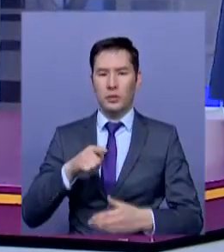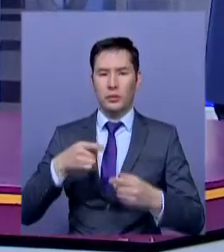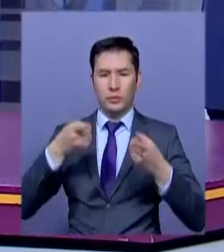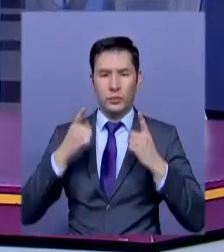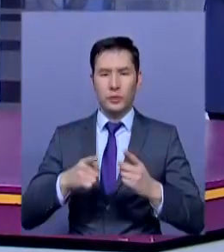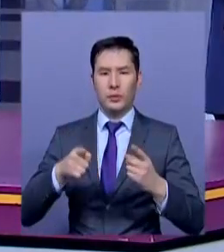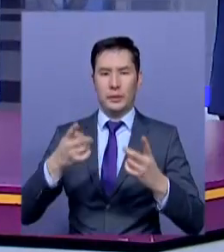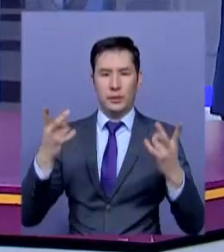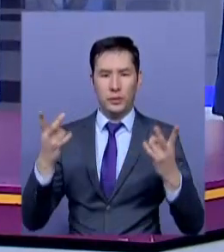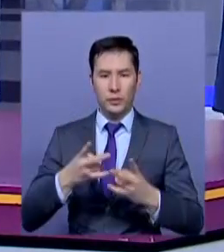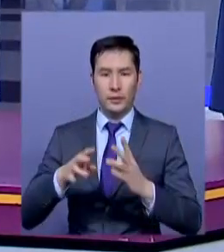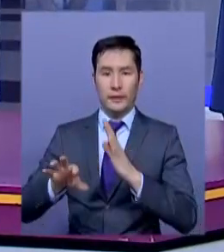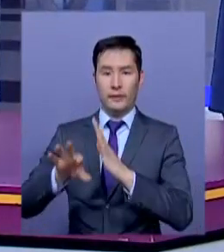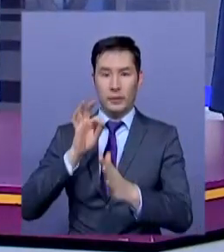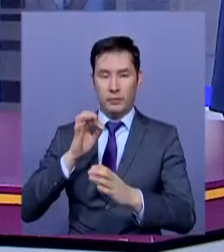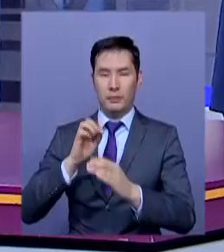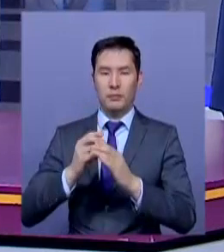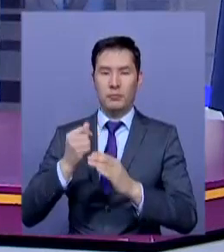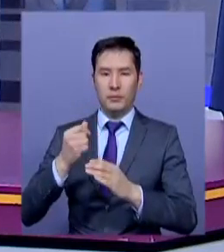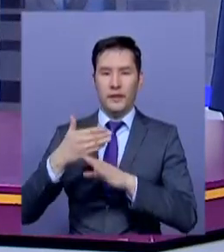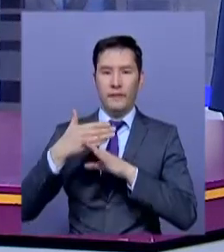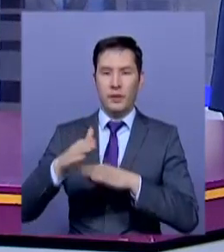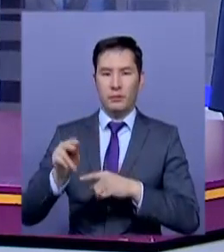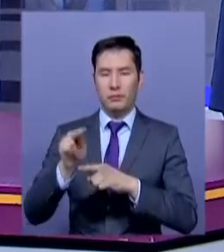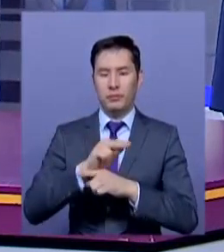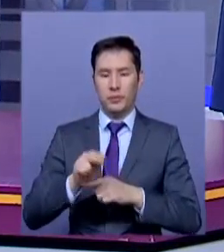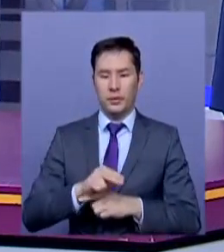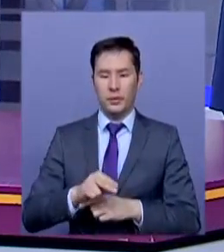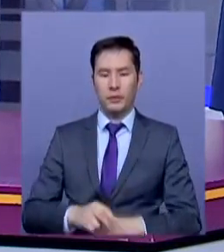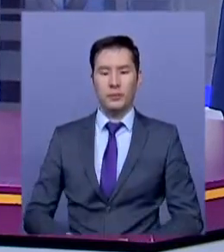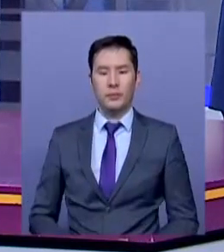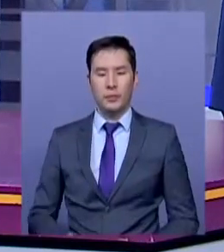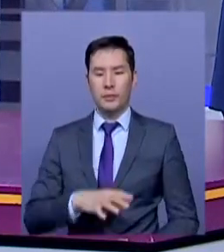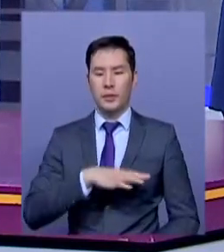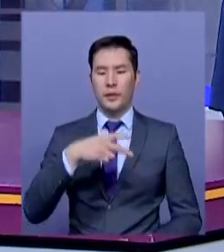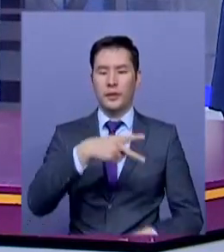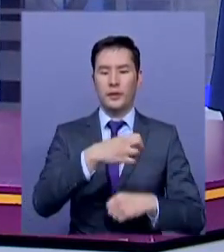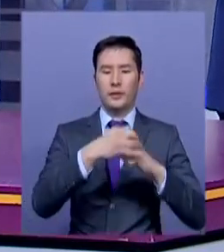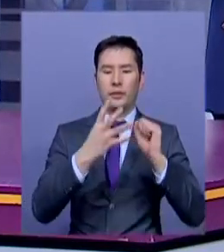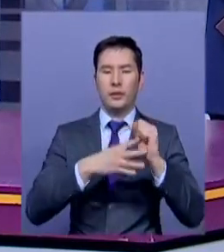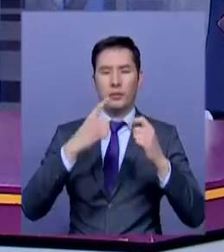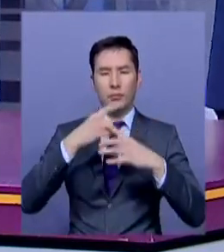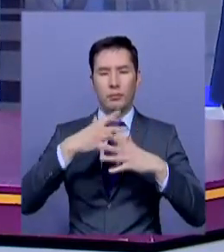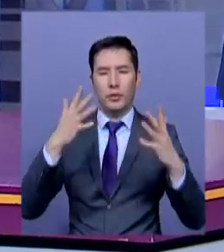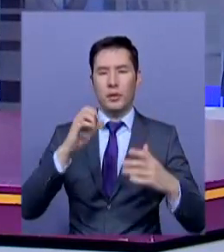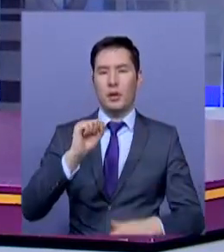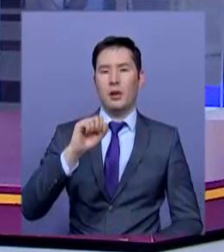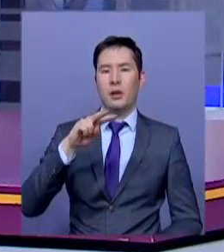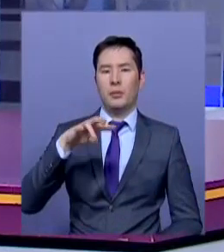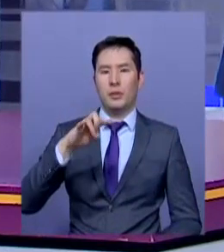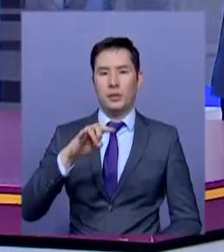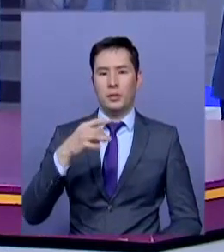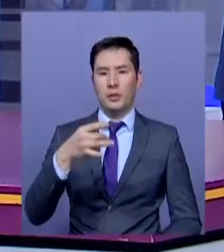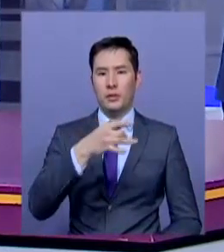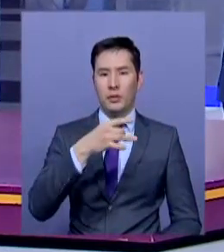таңдады. Кейін қала халқы дауыс берді. 2019 жылы ең көп жоба Алмалы ауданында іске асты. Кейін Медеу